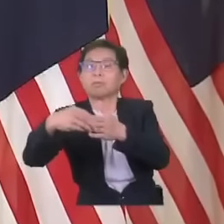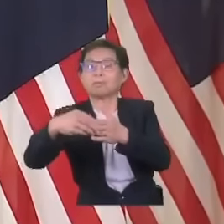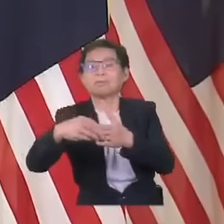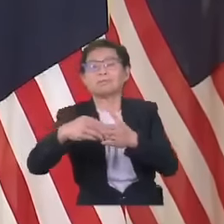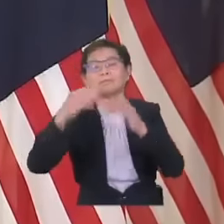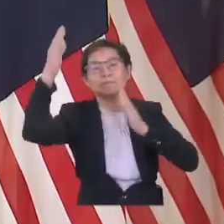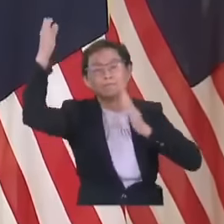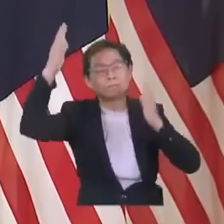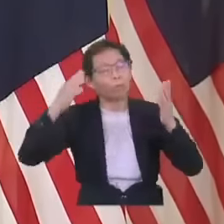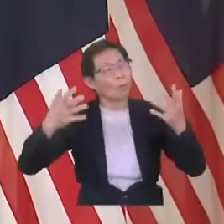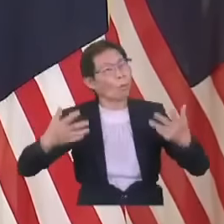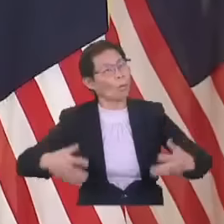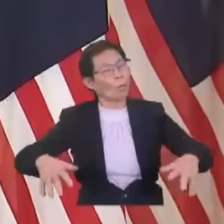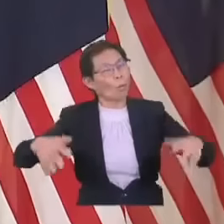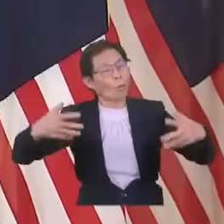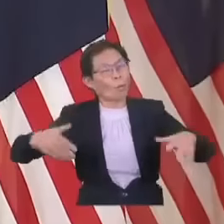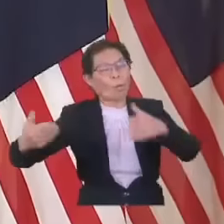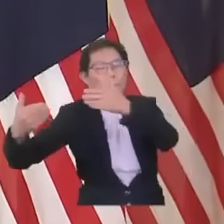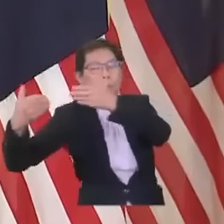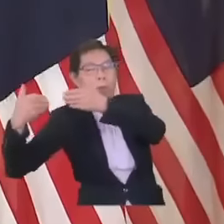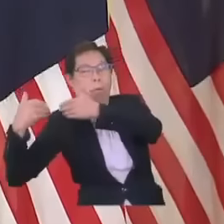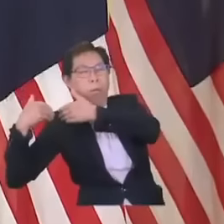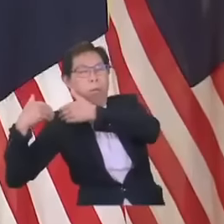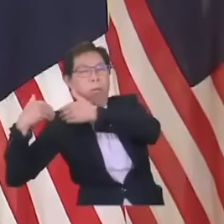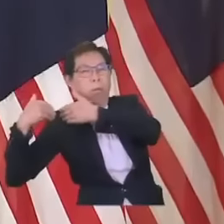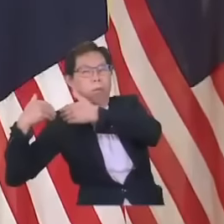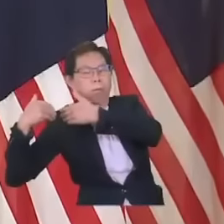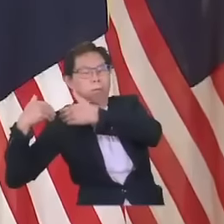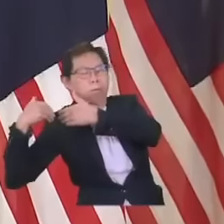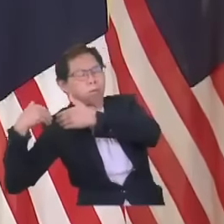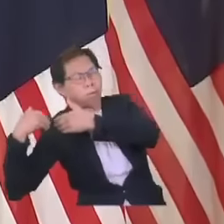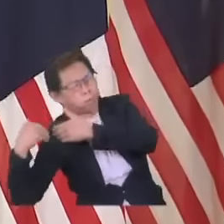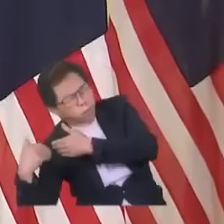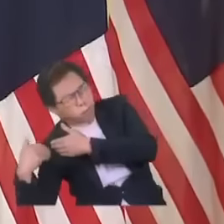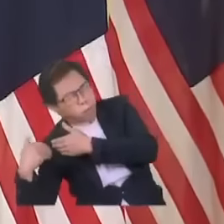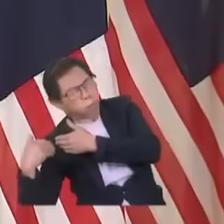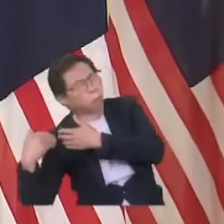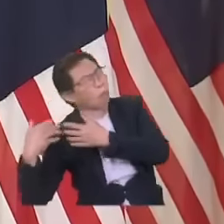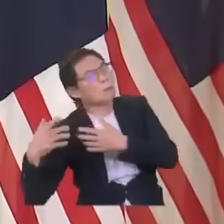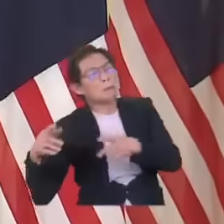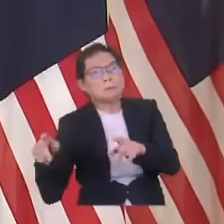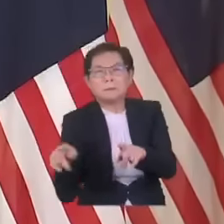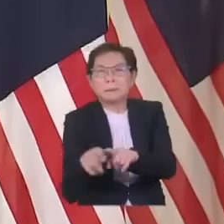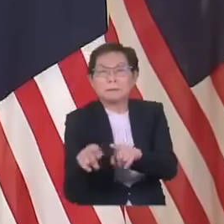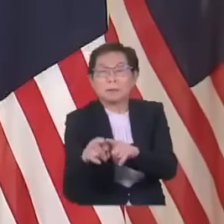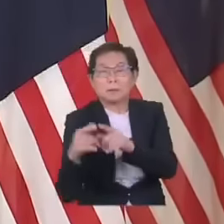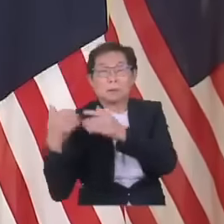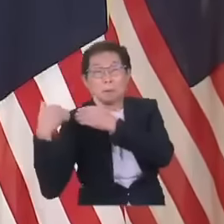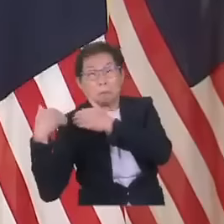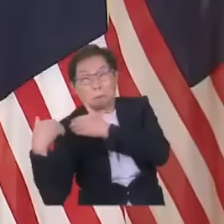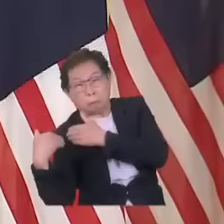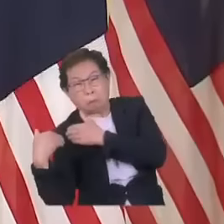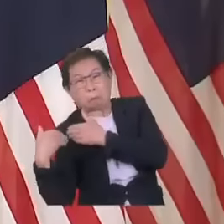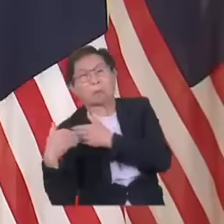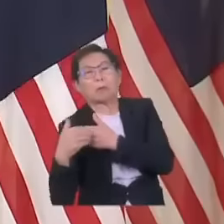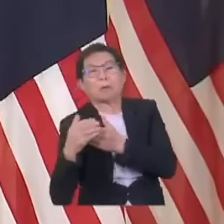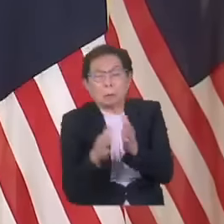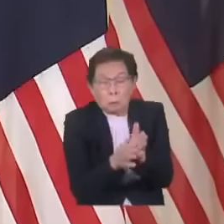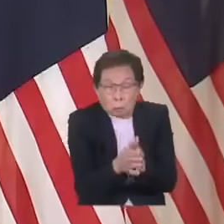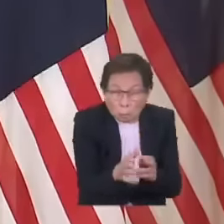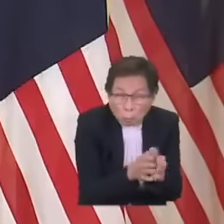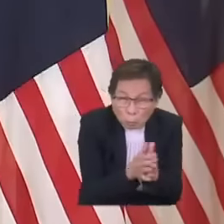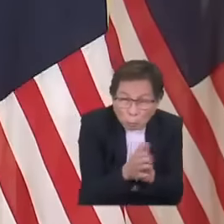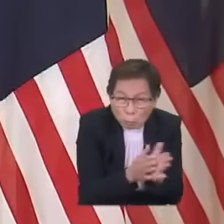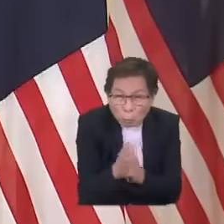betapa besar amanah dan tanggung jawab yang dipikul besar jugalah dan ikhtiar